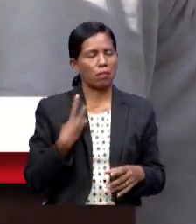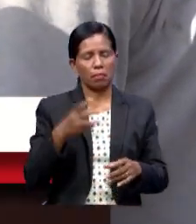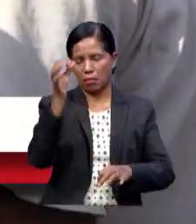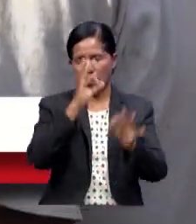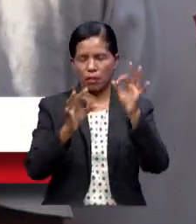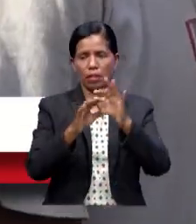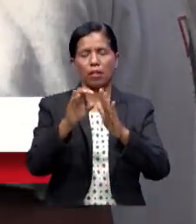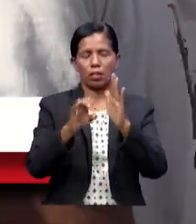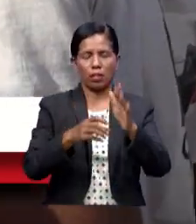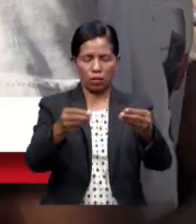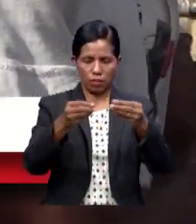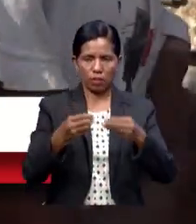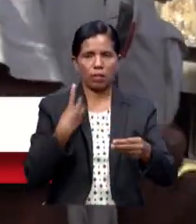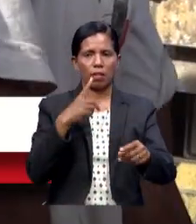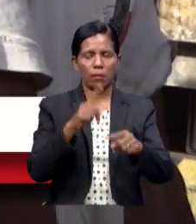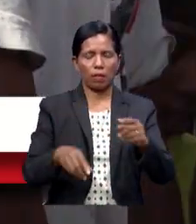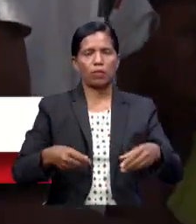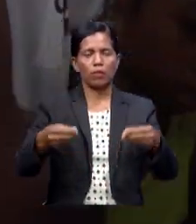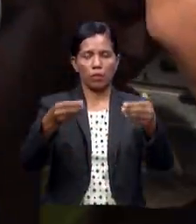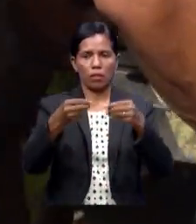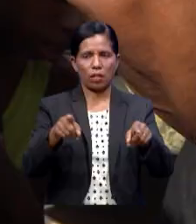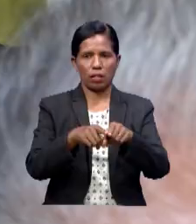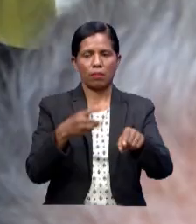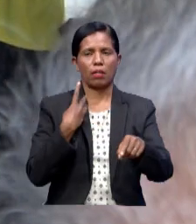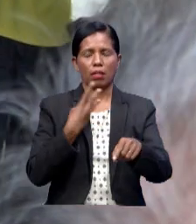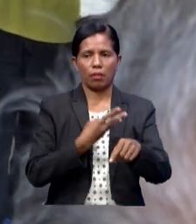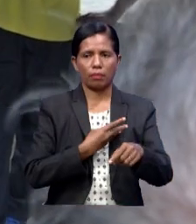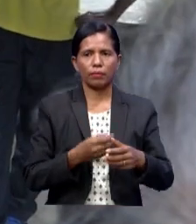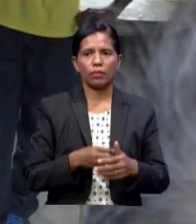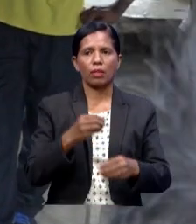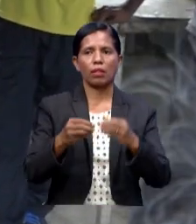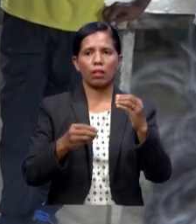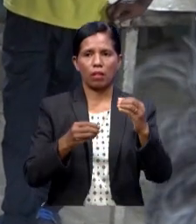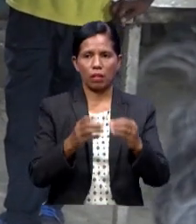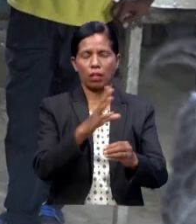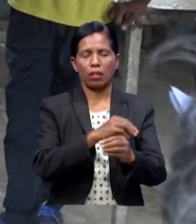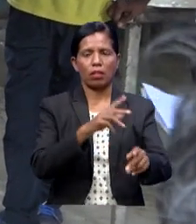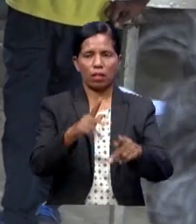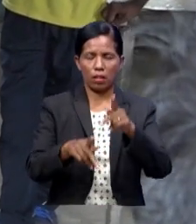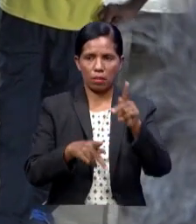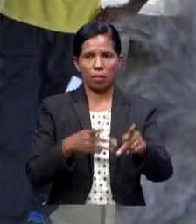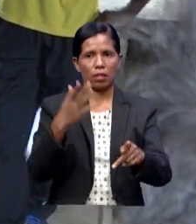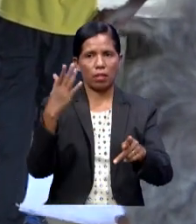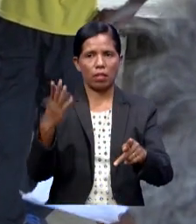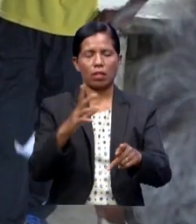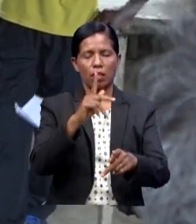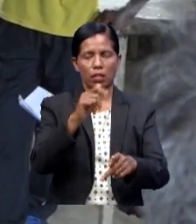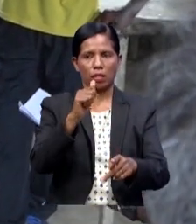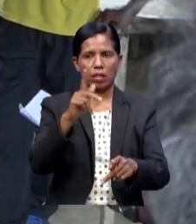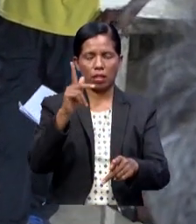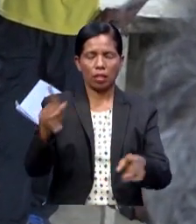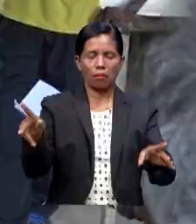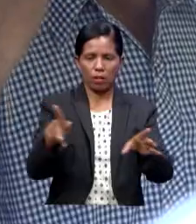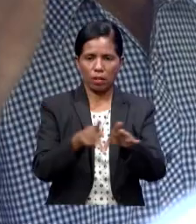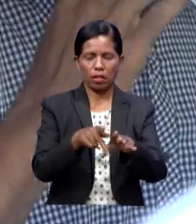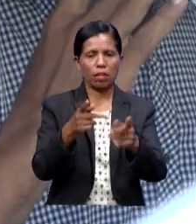Estar lo recibo, mas ela veio para o bote de Hansane Bahá. Relaciona o lamentação comunidade ne, parte CACMOS, marca